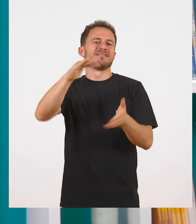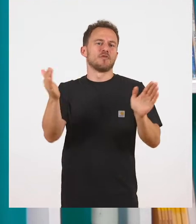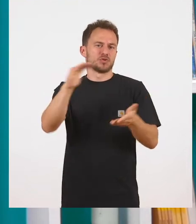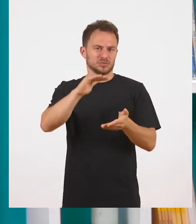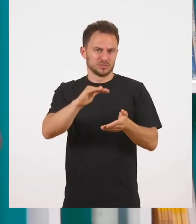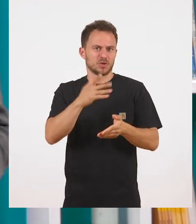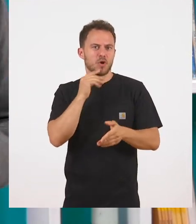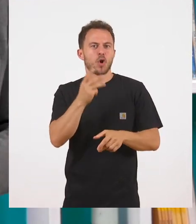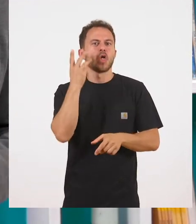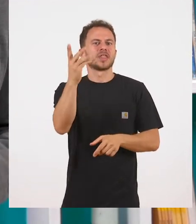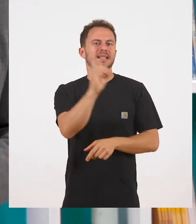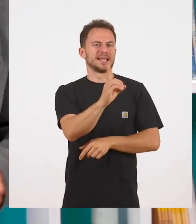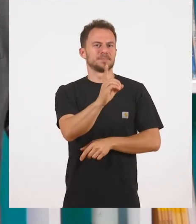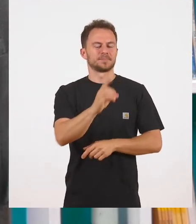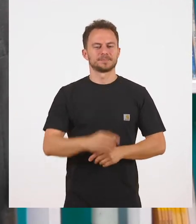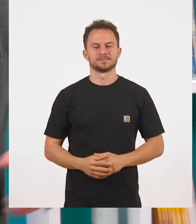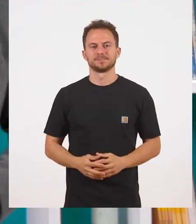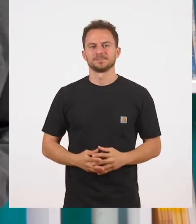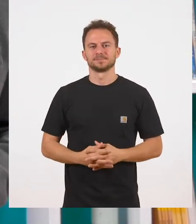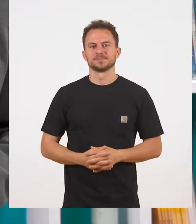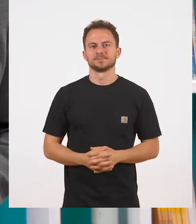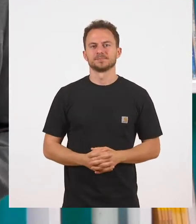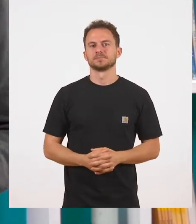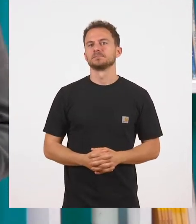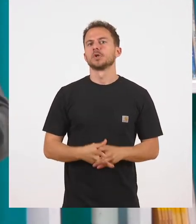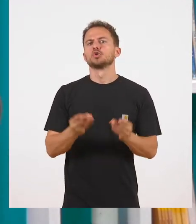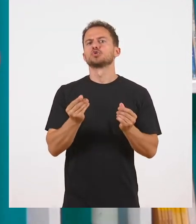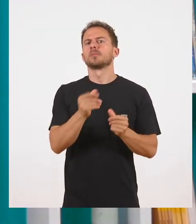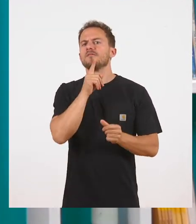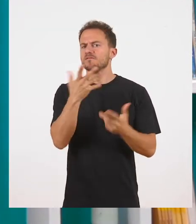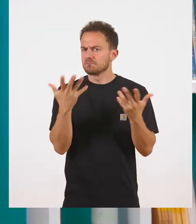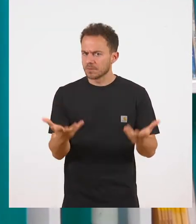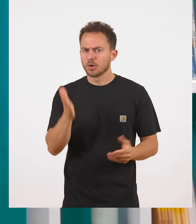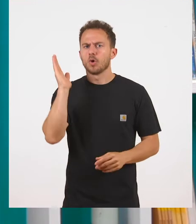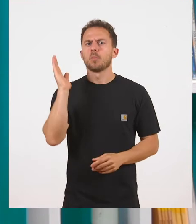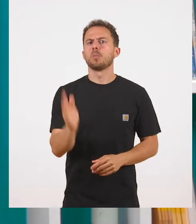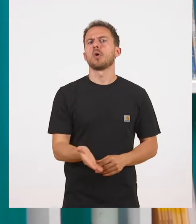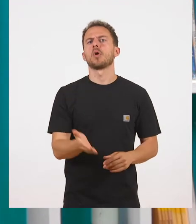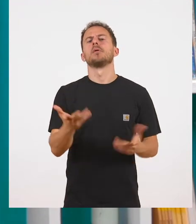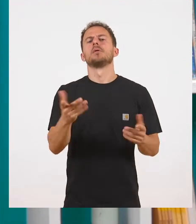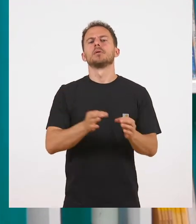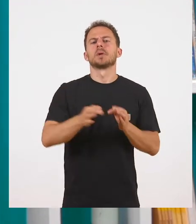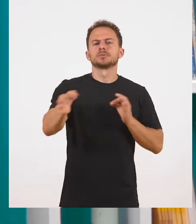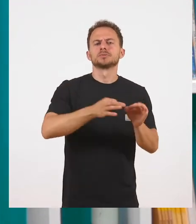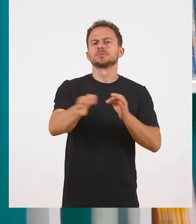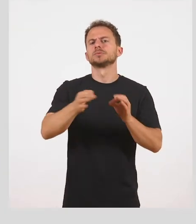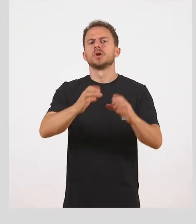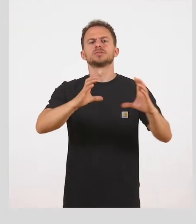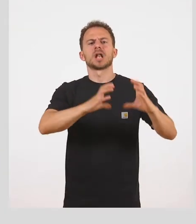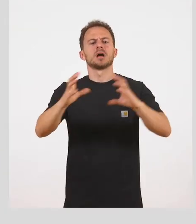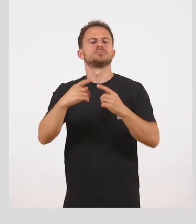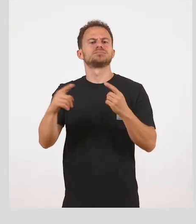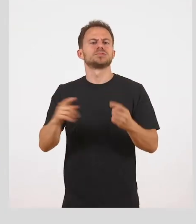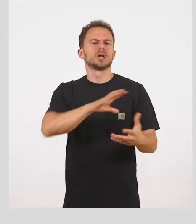σχήμα. Ας προχωρήσουμε. Έτσι λοιπόν μπορούμε να μετρήσουμε, όπως ξέρουμε από τη γεωμετρία, πολλά γεωμετρικά στερεά